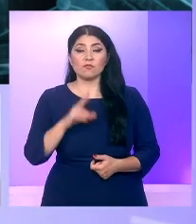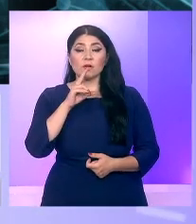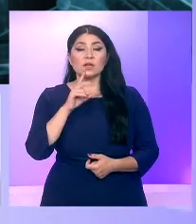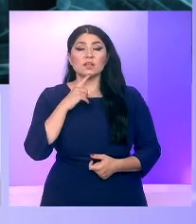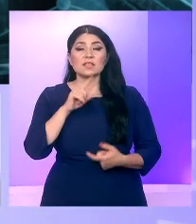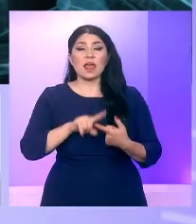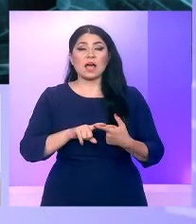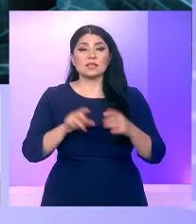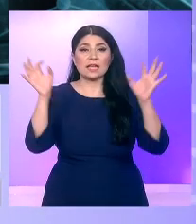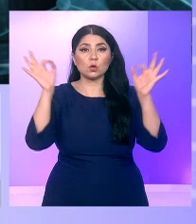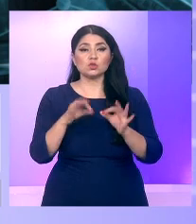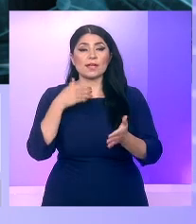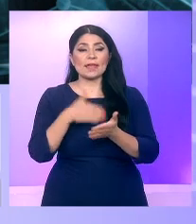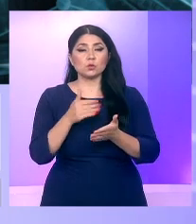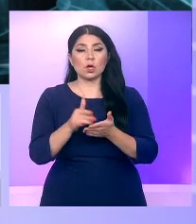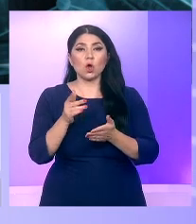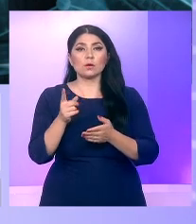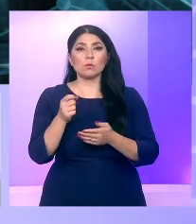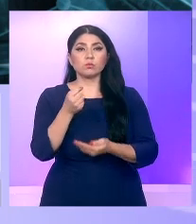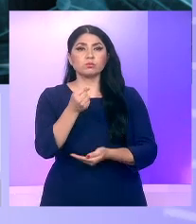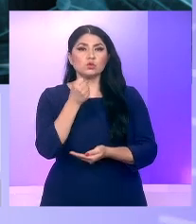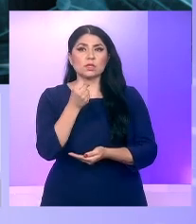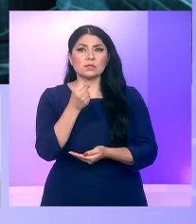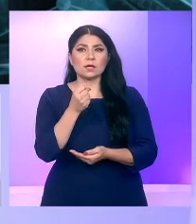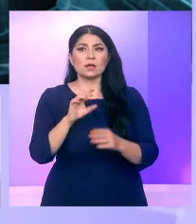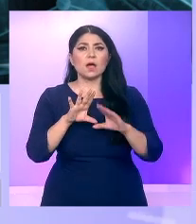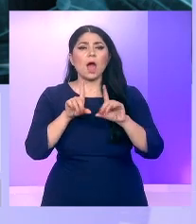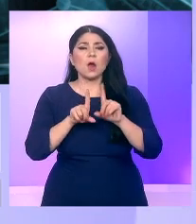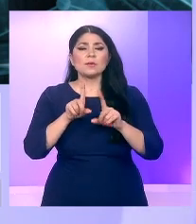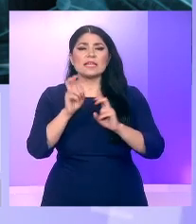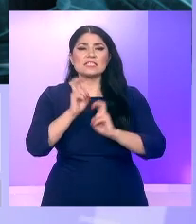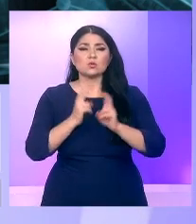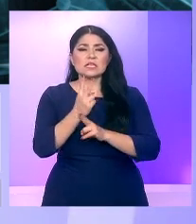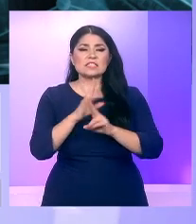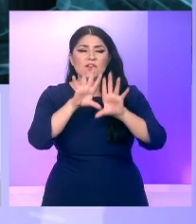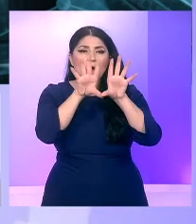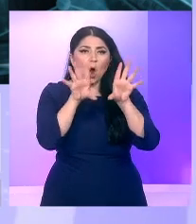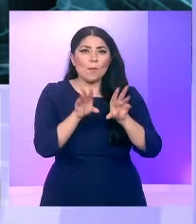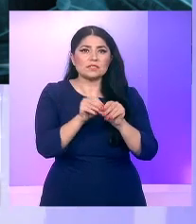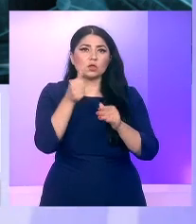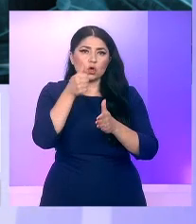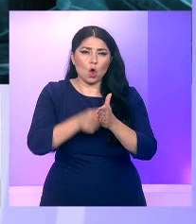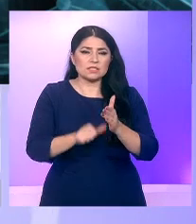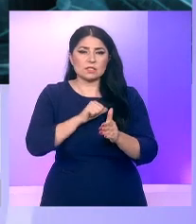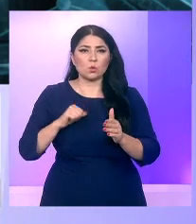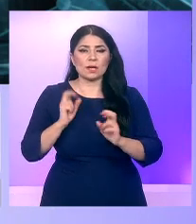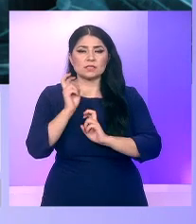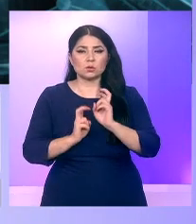reducerea cheltuielilor bugetare cu măsuri precum comasarea instituțiilor de stat, reorganizarea